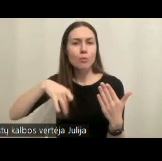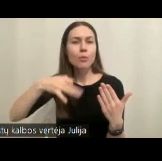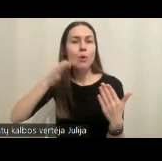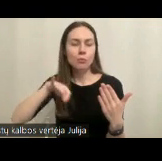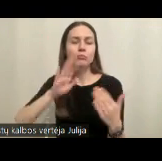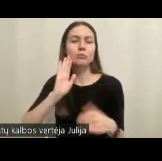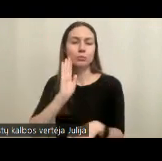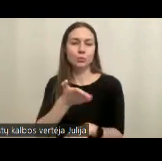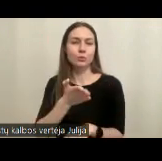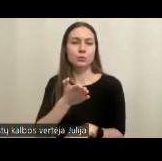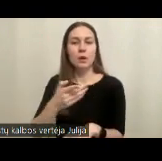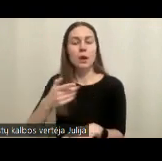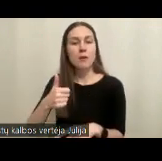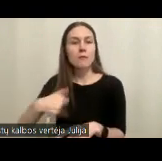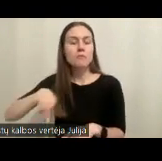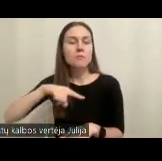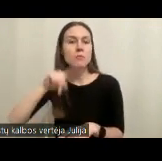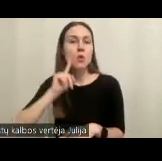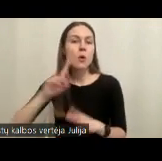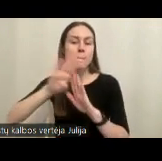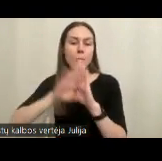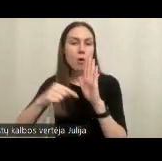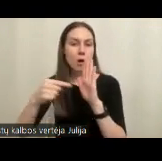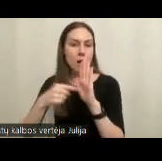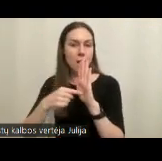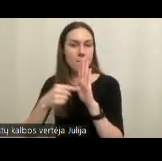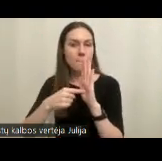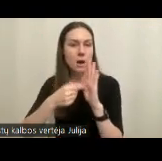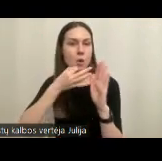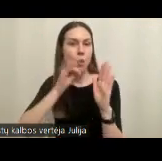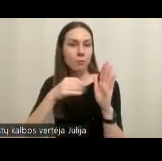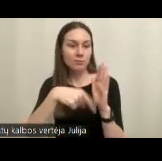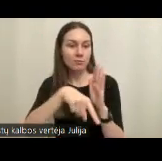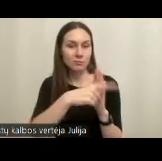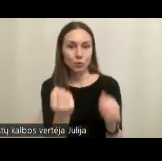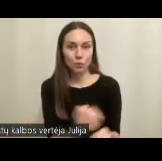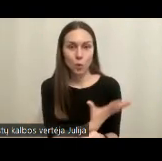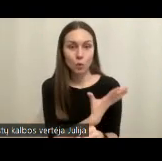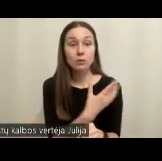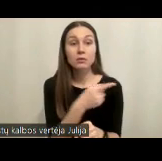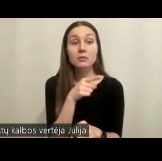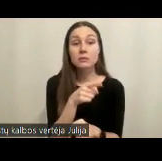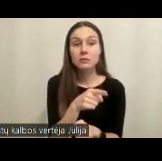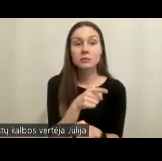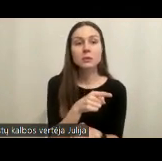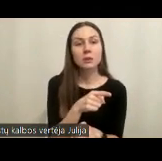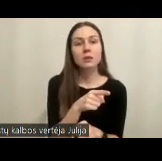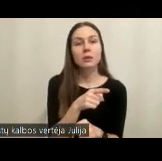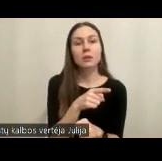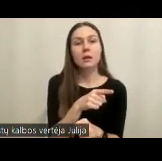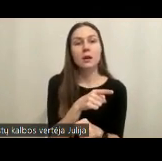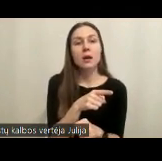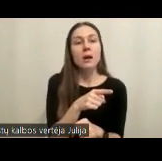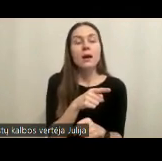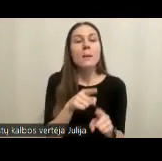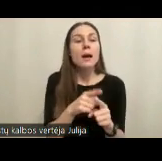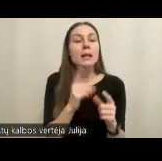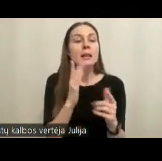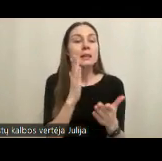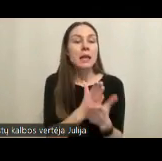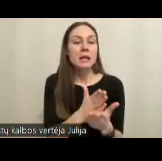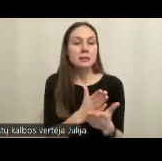norime pasiekti per visą programą. Ir iš tikrųjų, tai yra dalykas, kurio mes tiesiogiai išmokyti negalime,